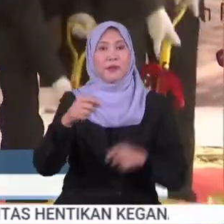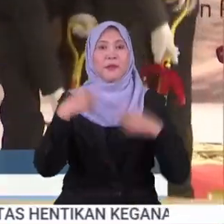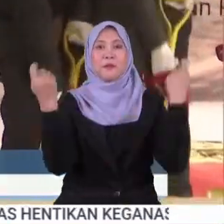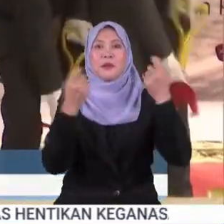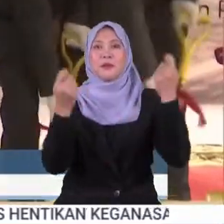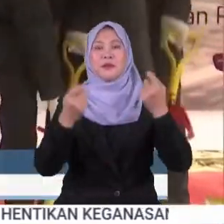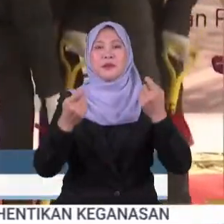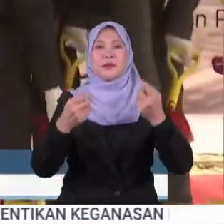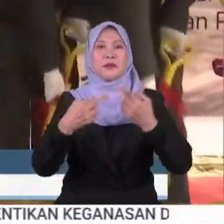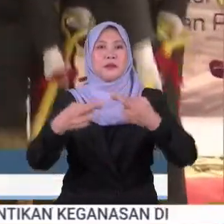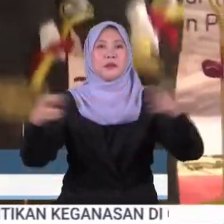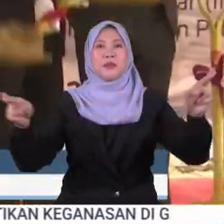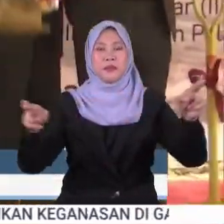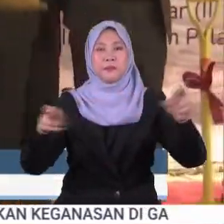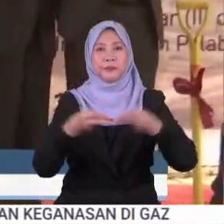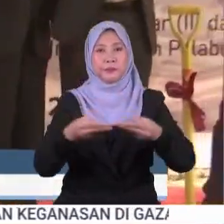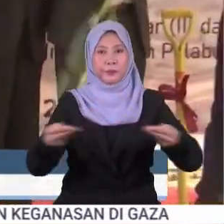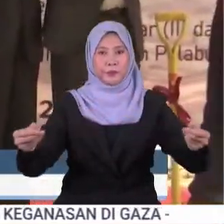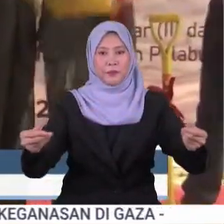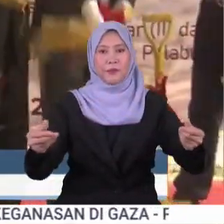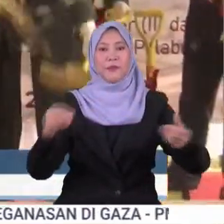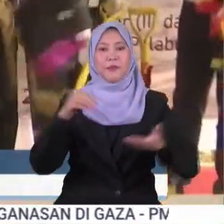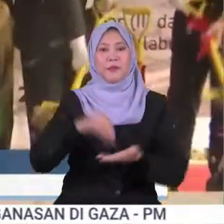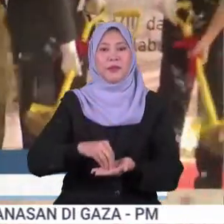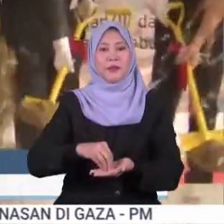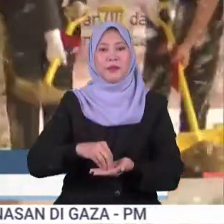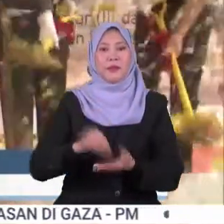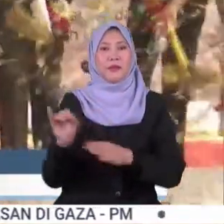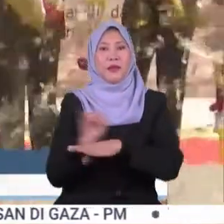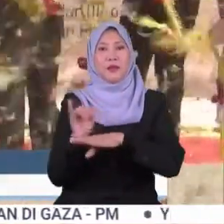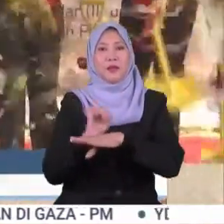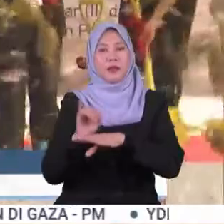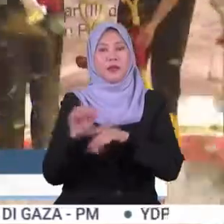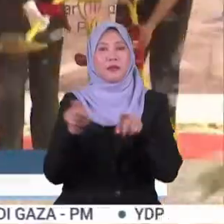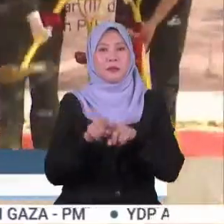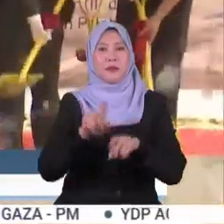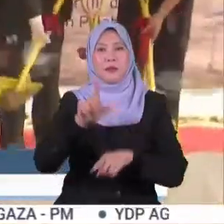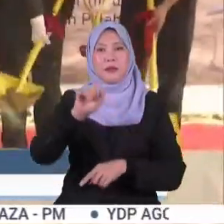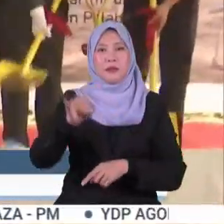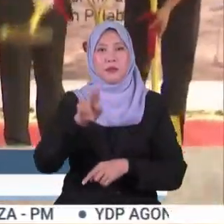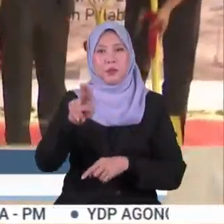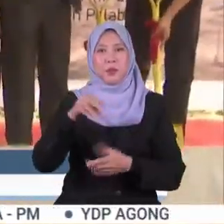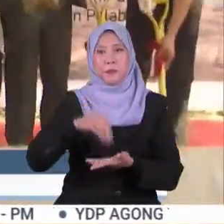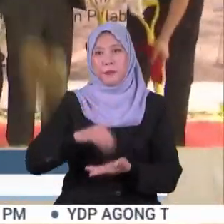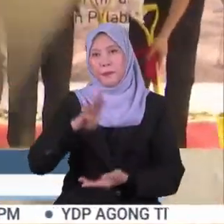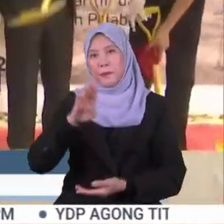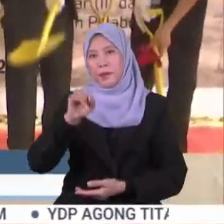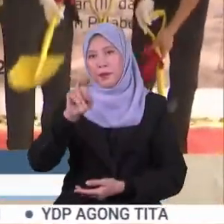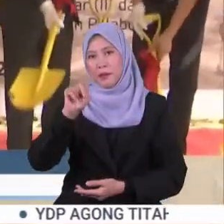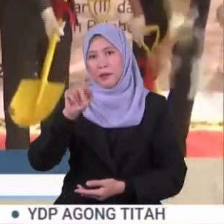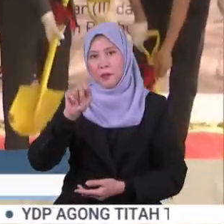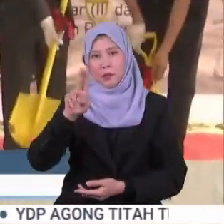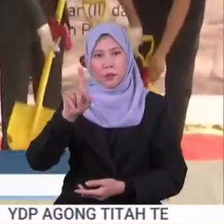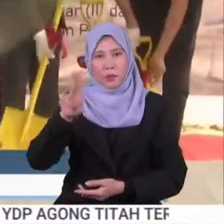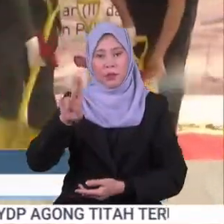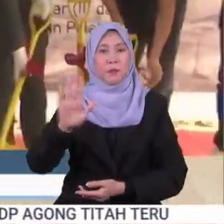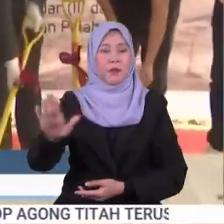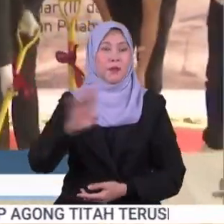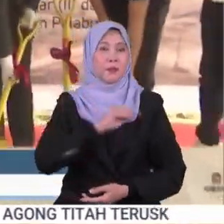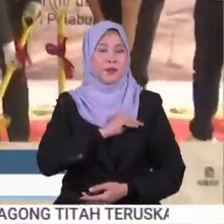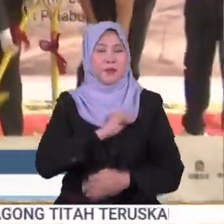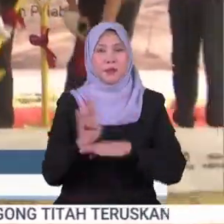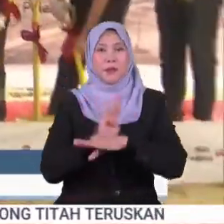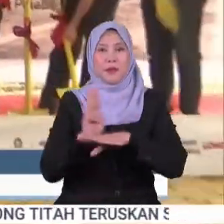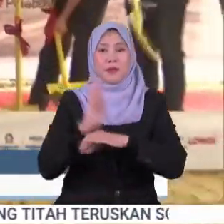majlis pecah tanah projek The Monocrystalline di Taman Perindustrian Samalaju Bintulu. Sementara itu, beliau yang juga Menteri